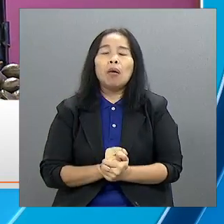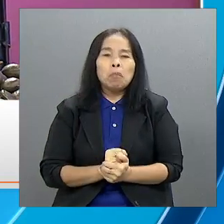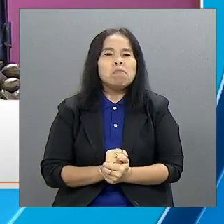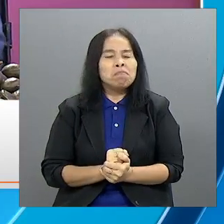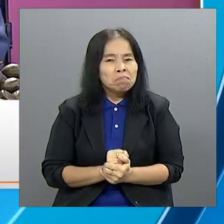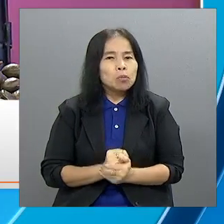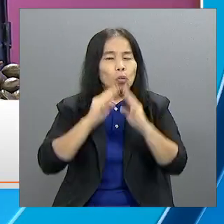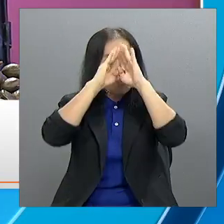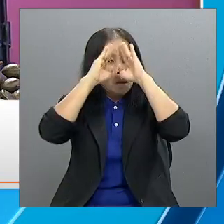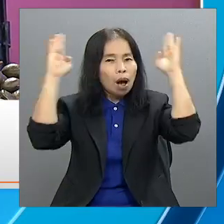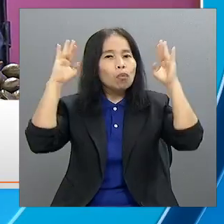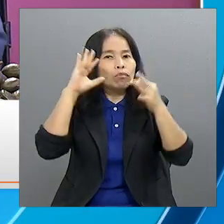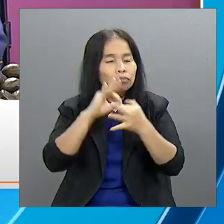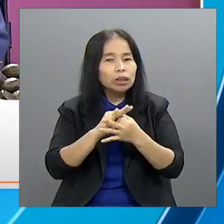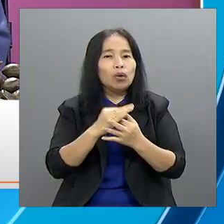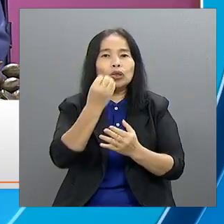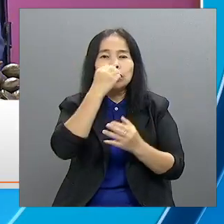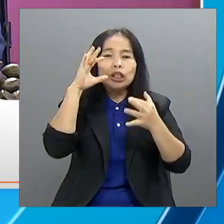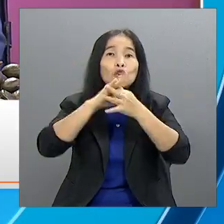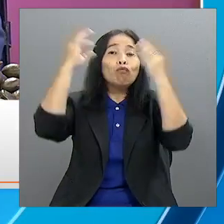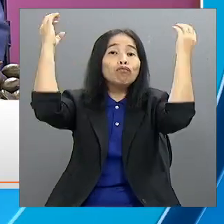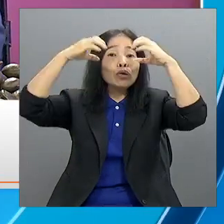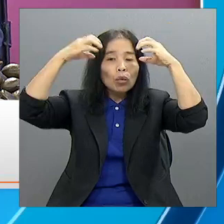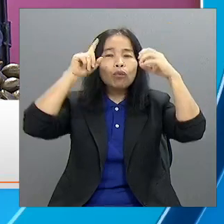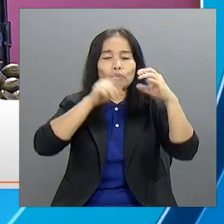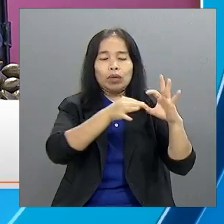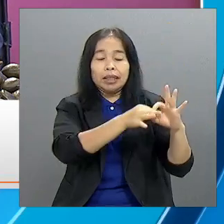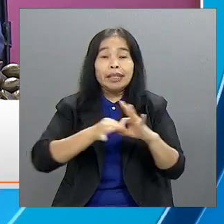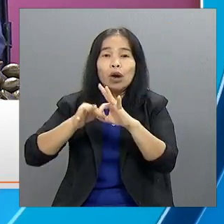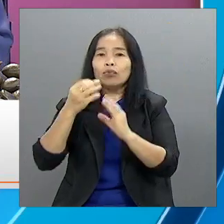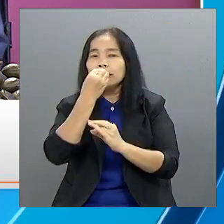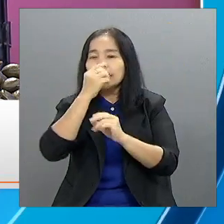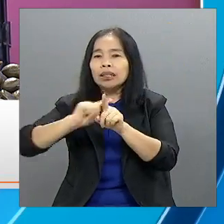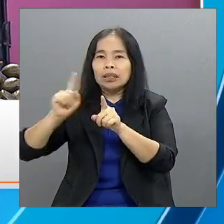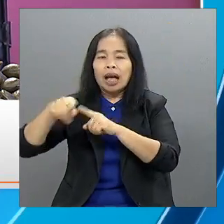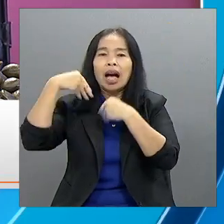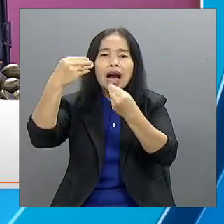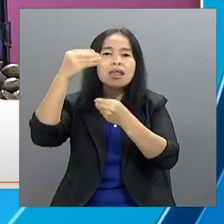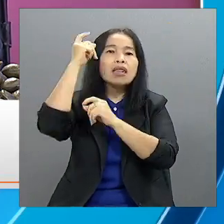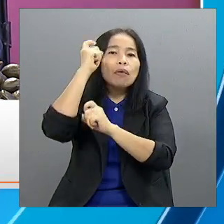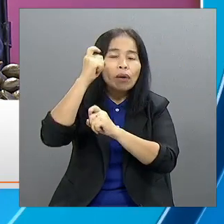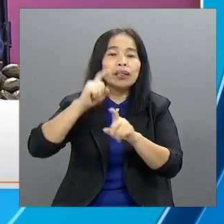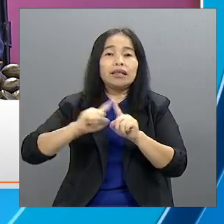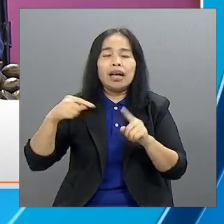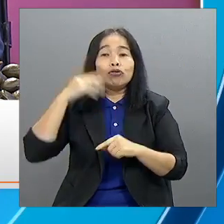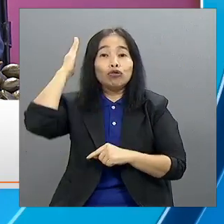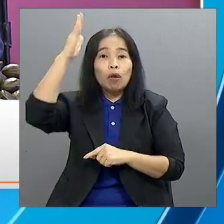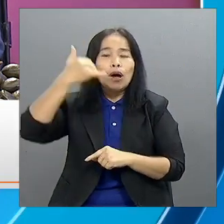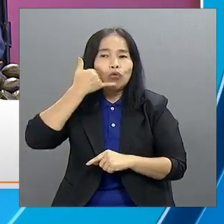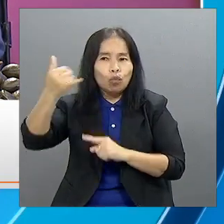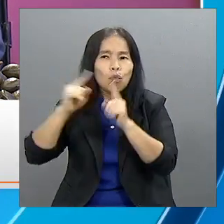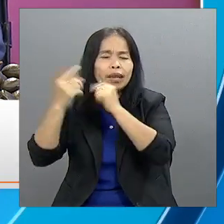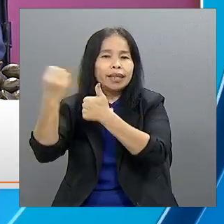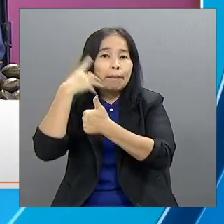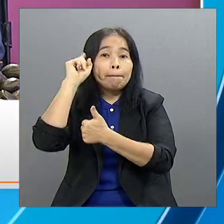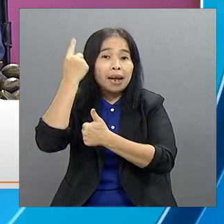ผักในช่วงฤดูฝนหน้าฝนแบบนี้นะครับไว้ครั้งหน้าทางรายการจะติดต่อกลับไปขอความรู้ใหม่นะครับหมอครับ ครับผ